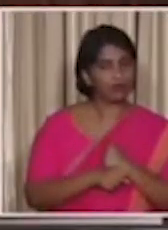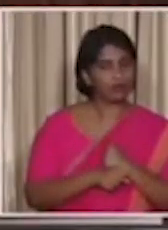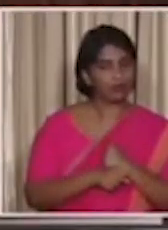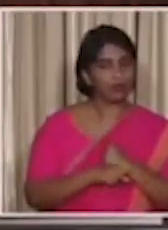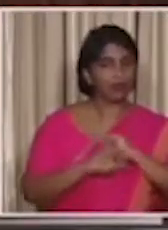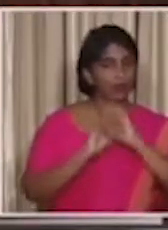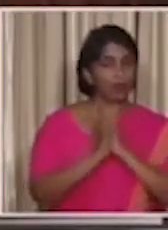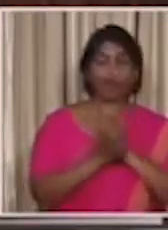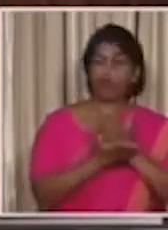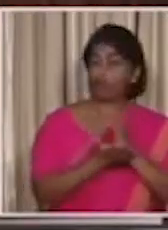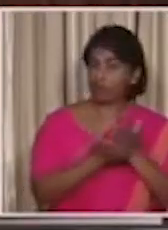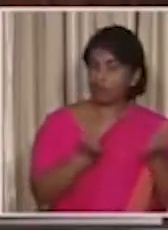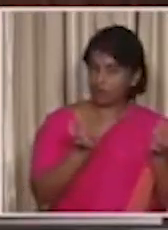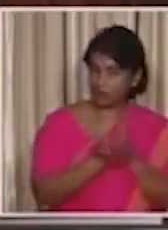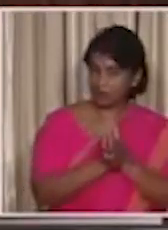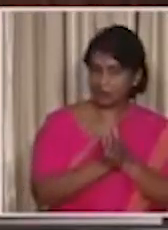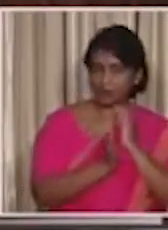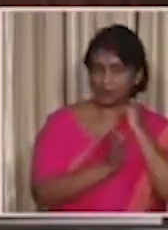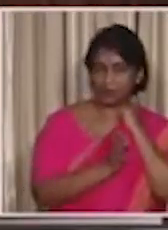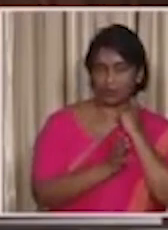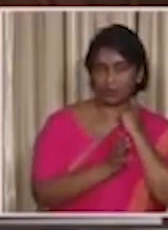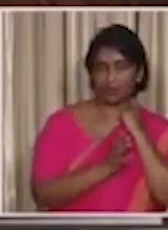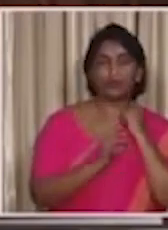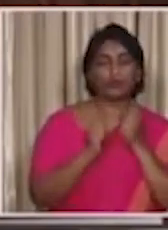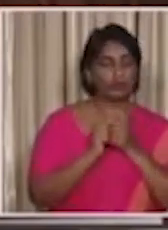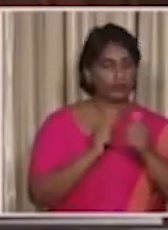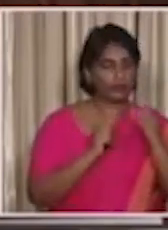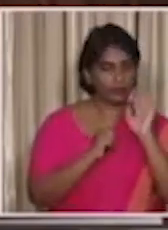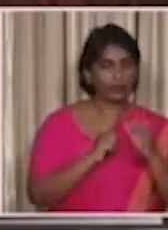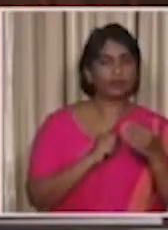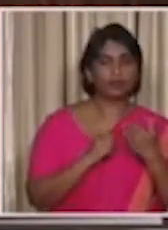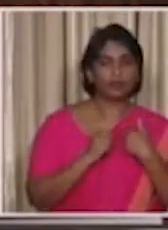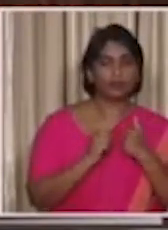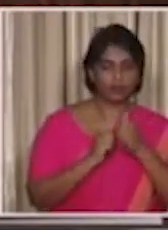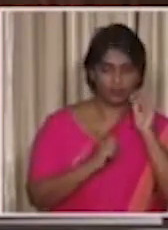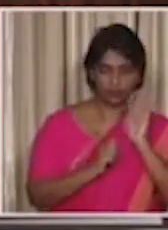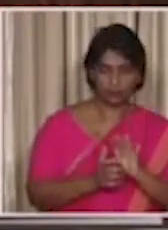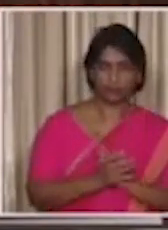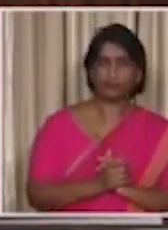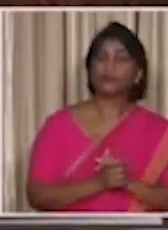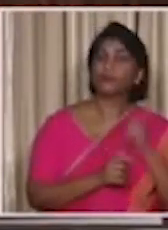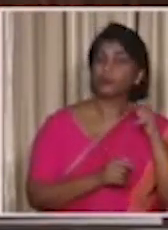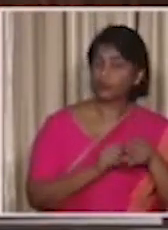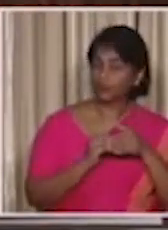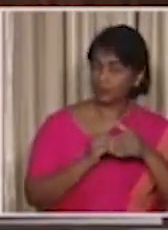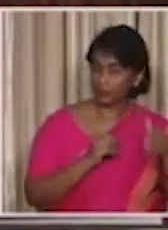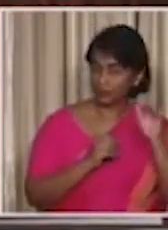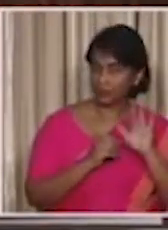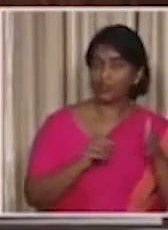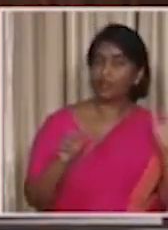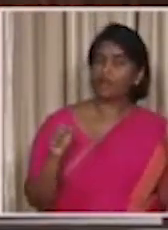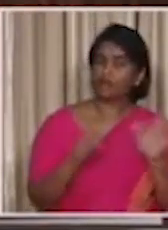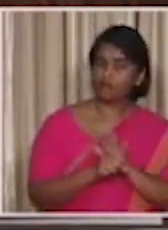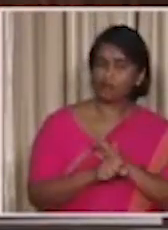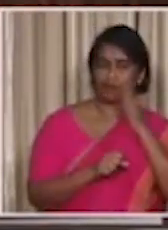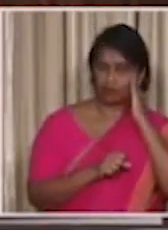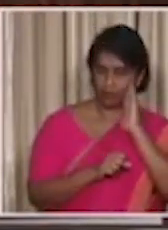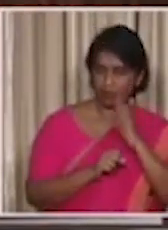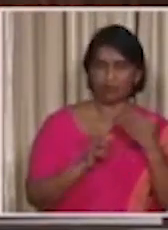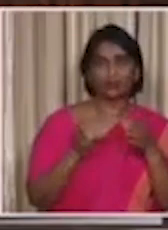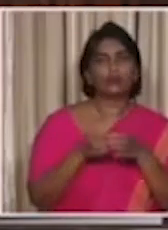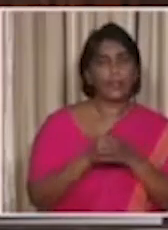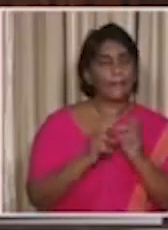ආණ්ඩුවේ කොටස්කරුවන් බවට පත්කර ගැනීමට පියවර ගන්නවා. මේ වෙනුවෙන් පූර්ණ ස්වාධීනත්වයක්